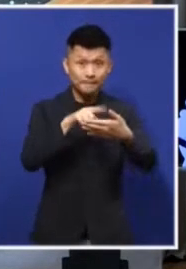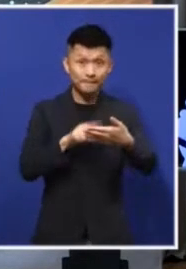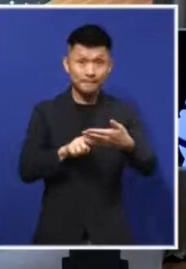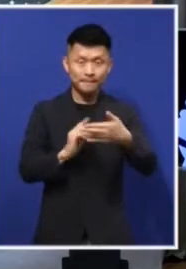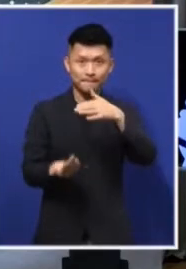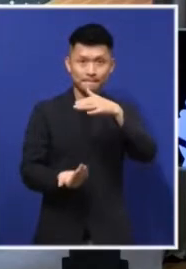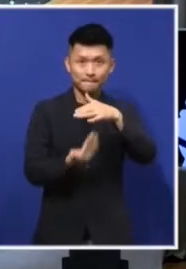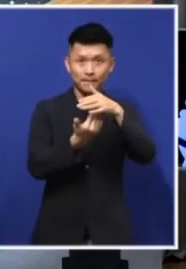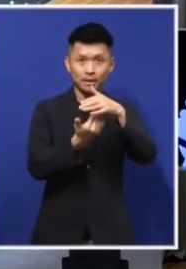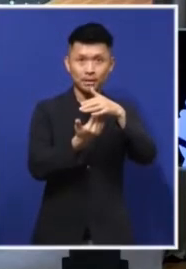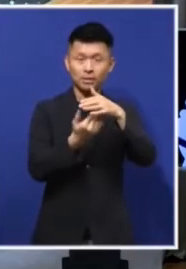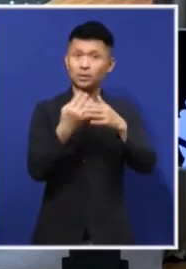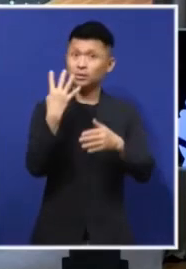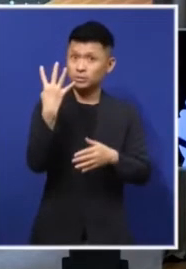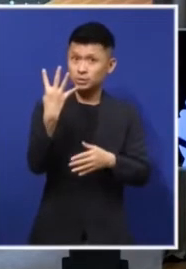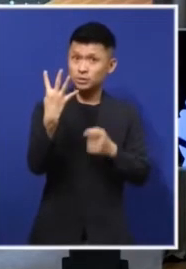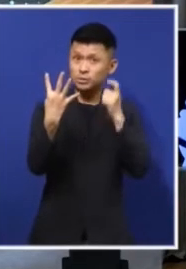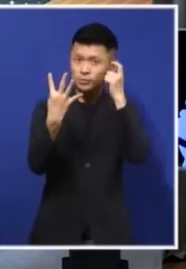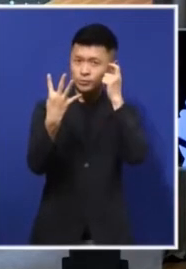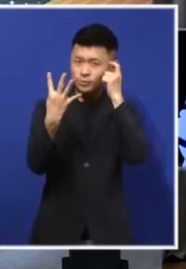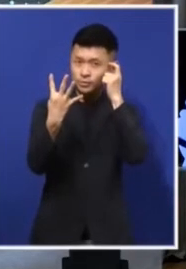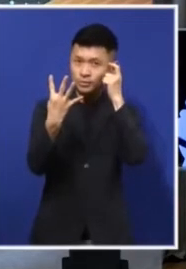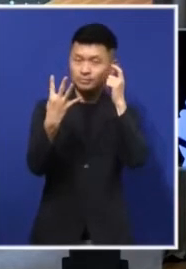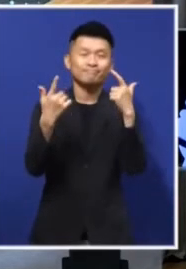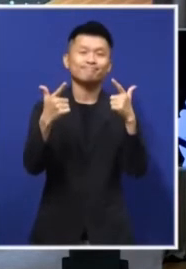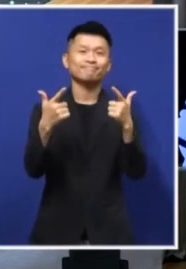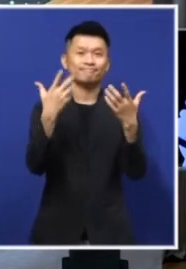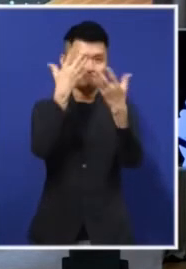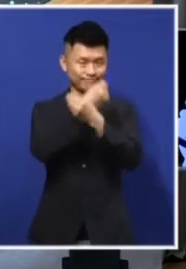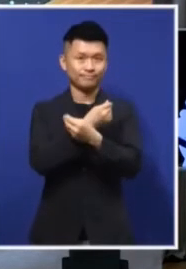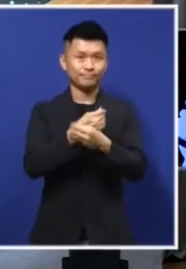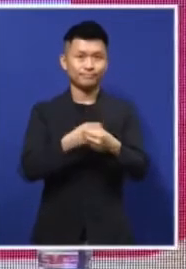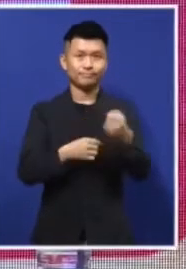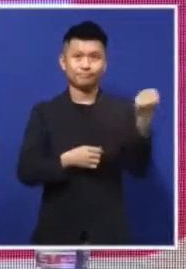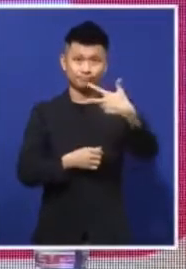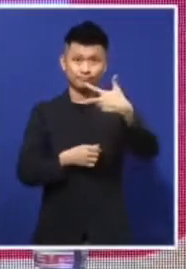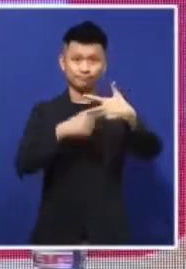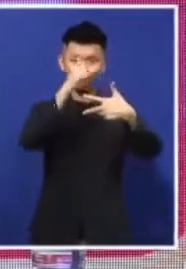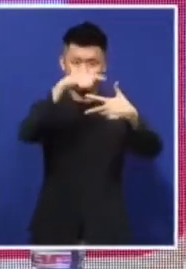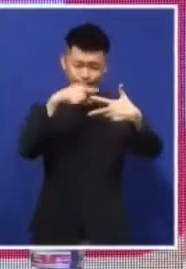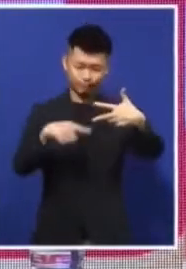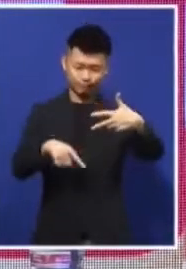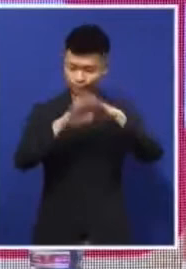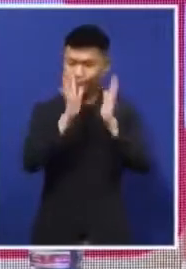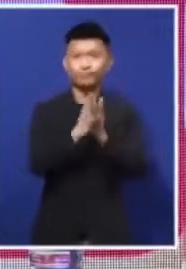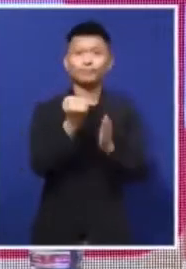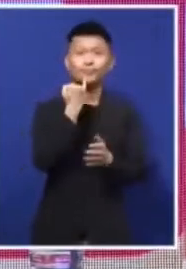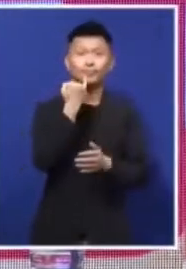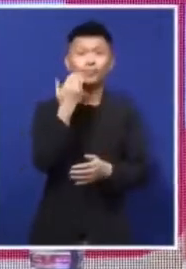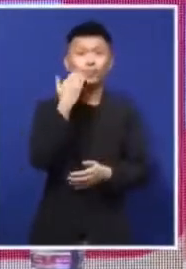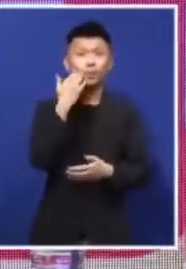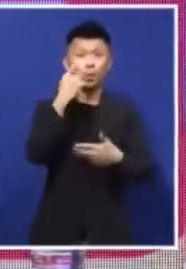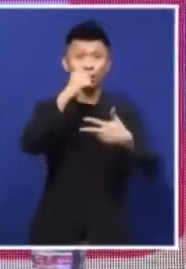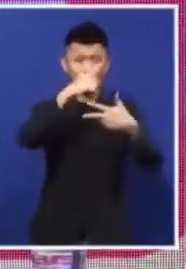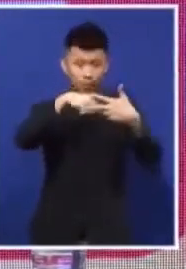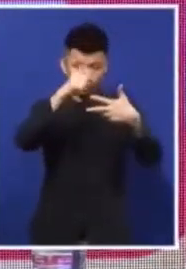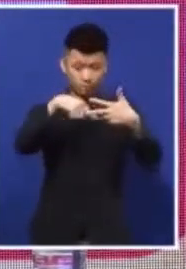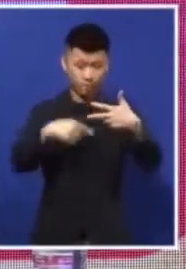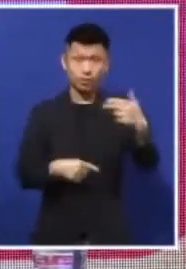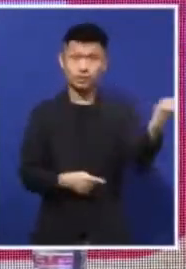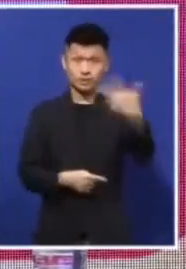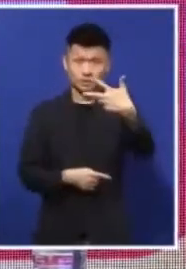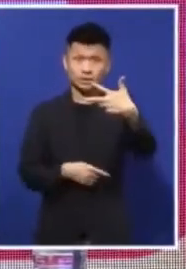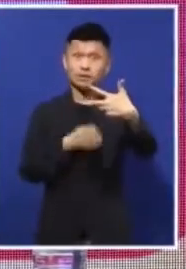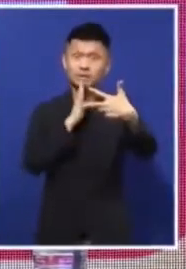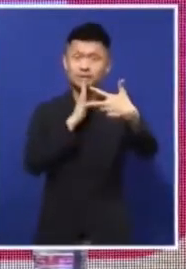多只能勾4种他最想要的券。 没有没有，你都可以勾，我现在只是在讲说，因为你如果全部勾的话，那里面